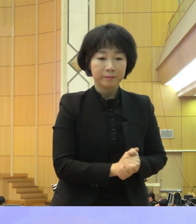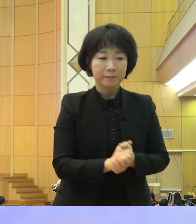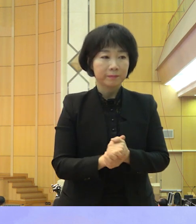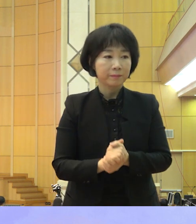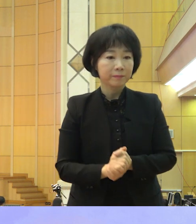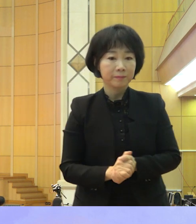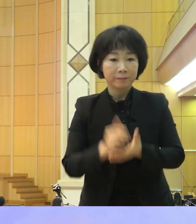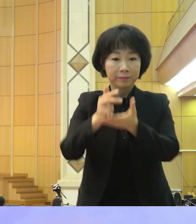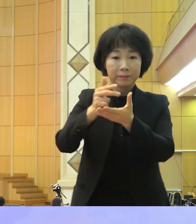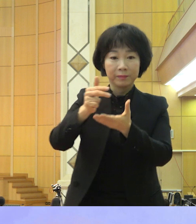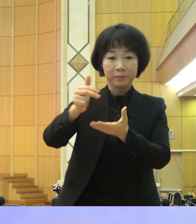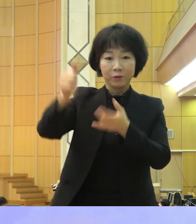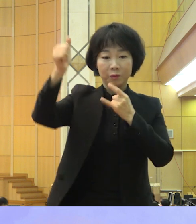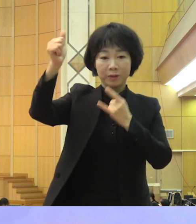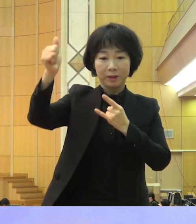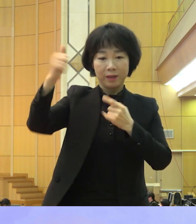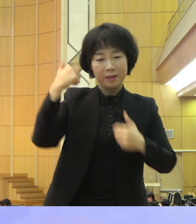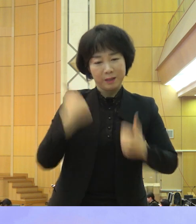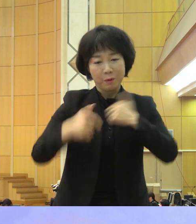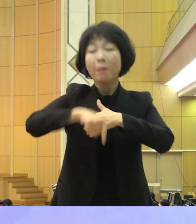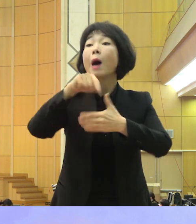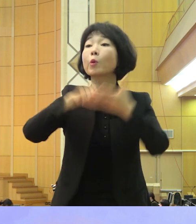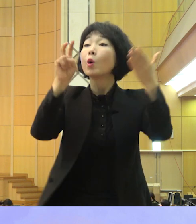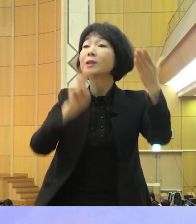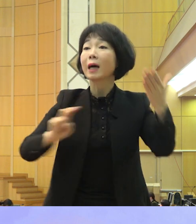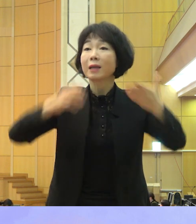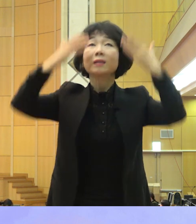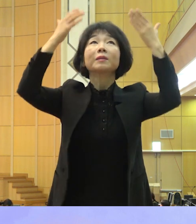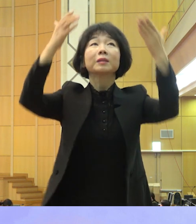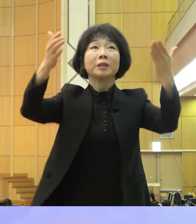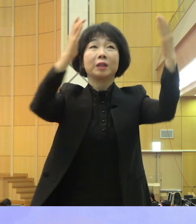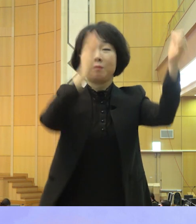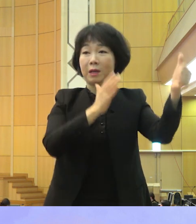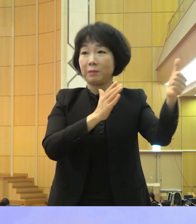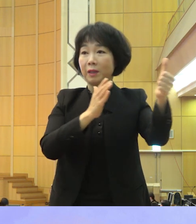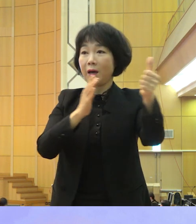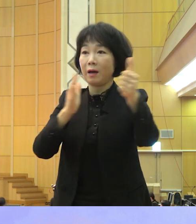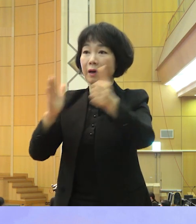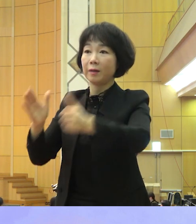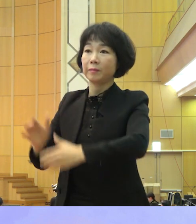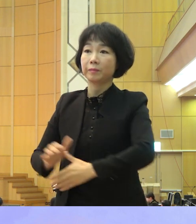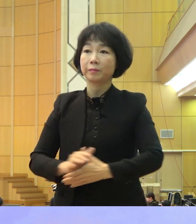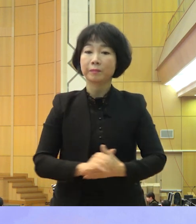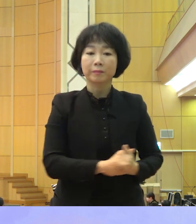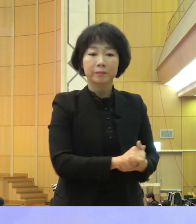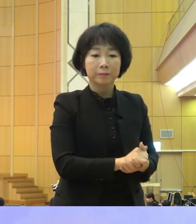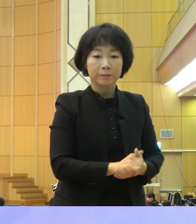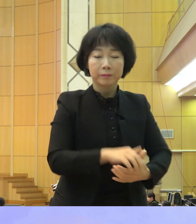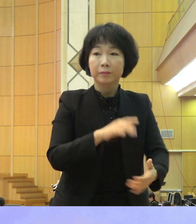이어서 주님께 박수 치시면서 기쁜 마음으로 찬양하시겠습니다.